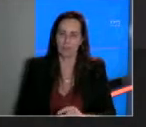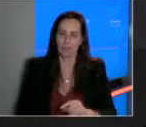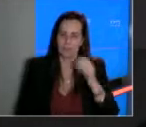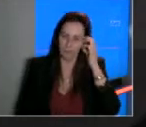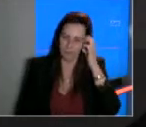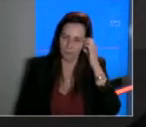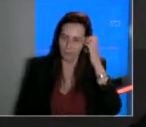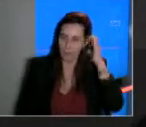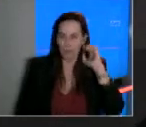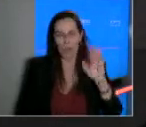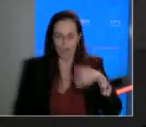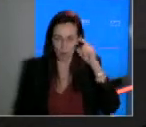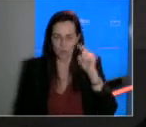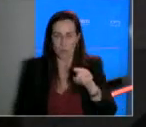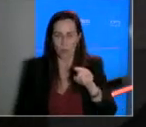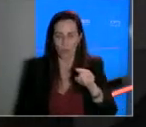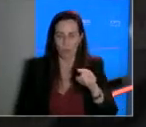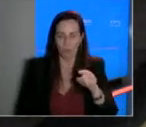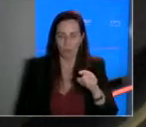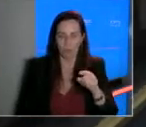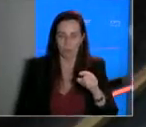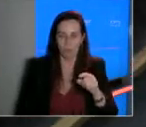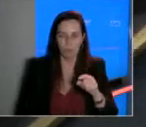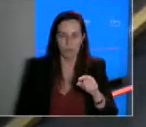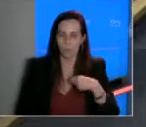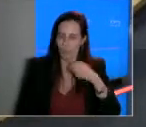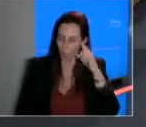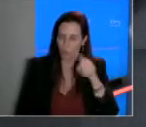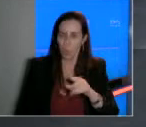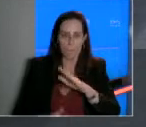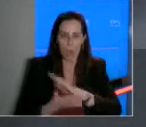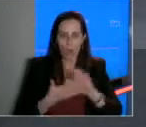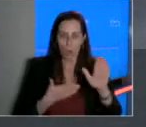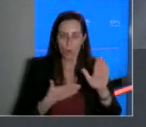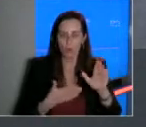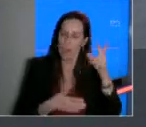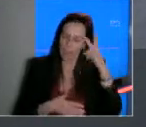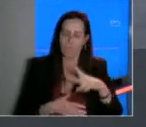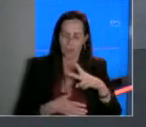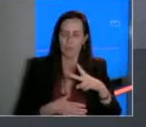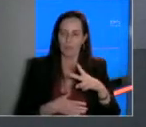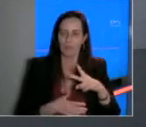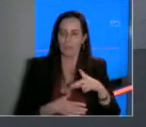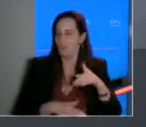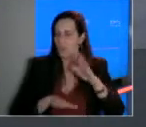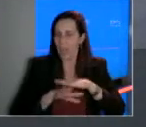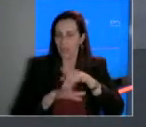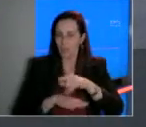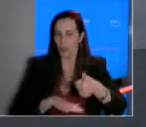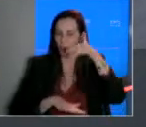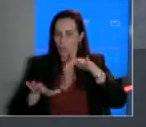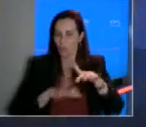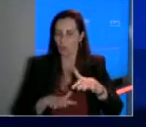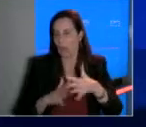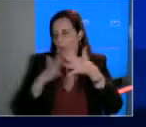ללמוד. אני חושבת שהוא מצא דרך חוצה. אני חושבת שהוא פשוט הבין במקום מסוים שהתפקיד הזה של ראש